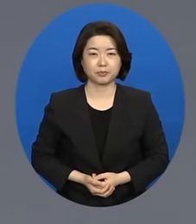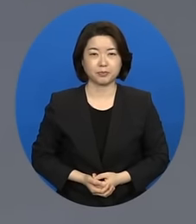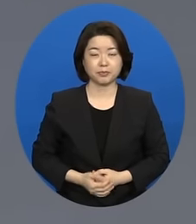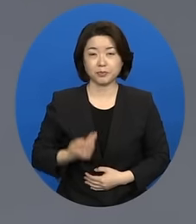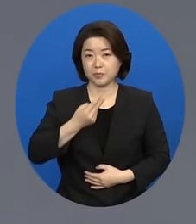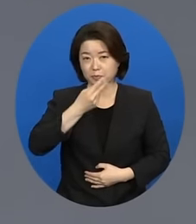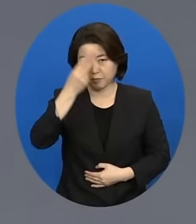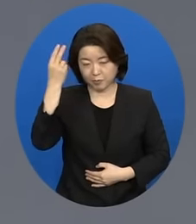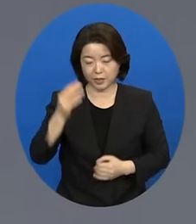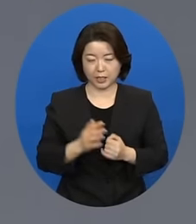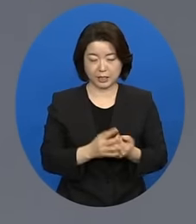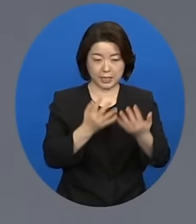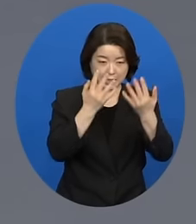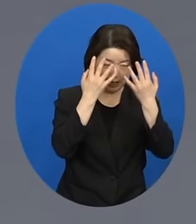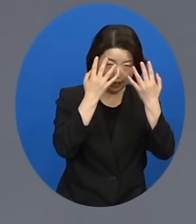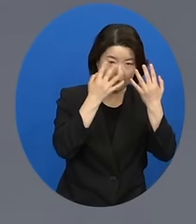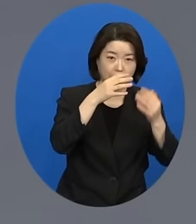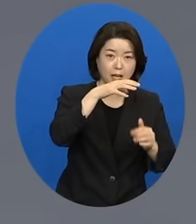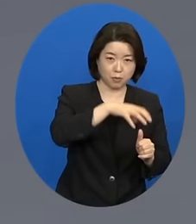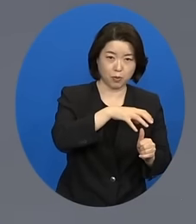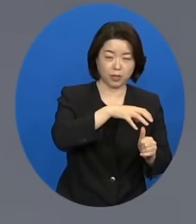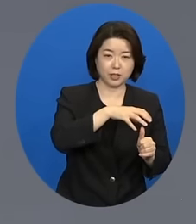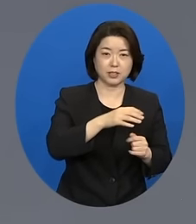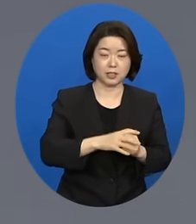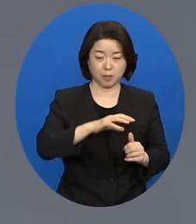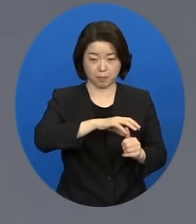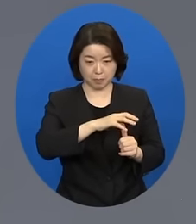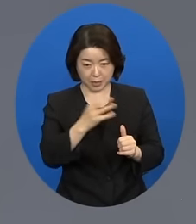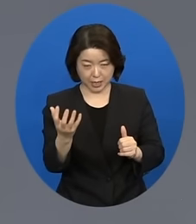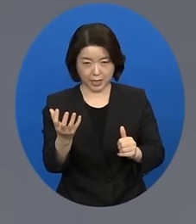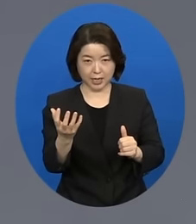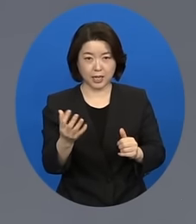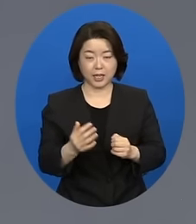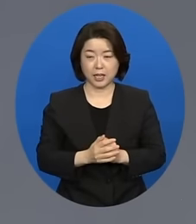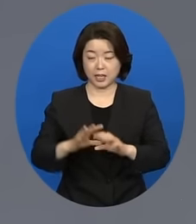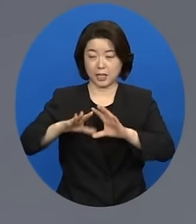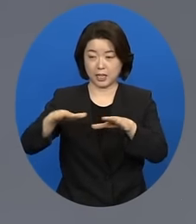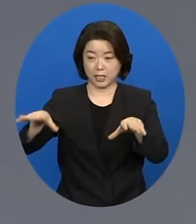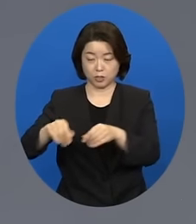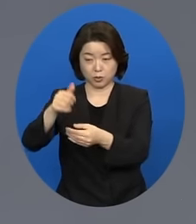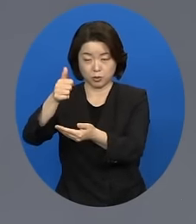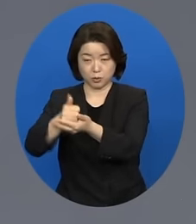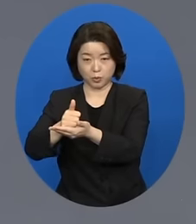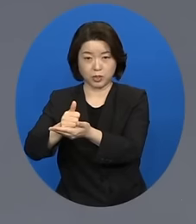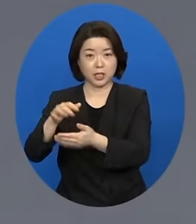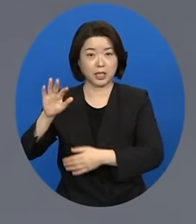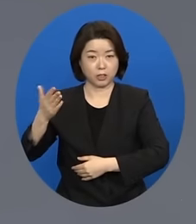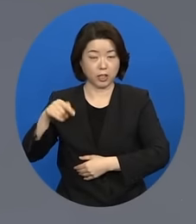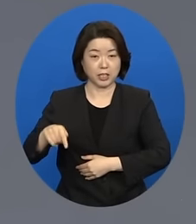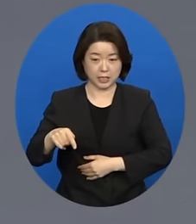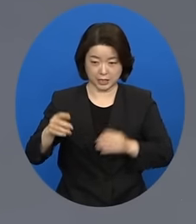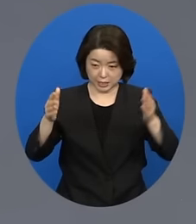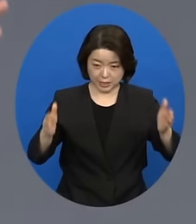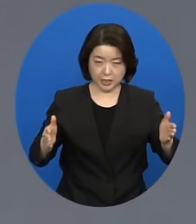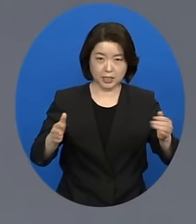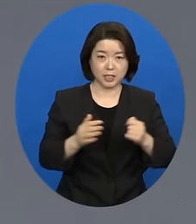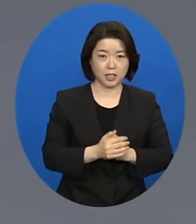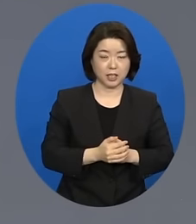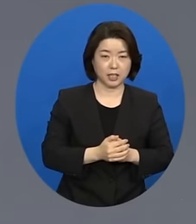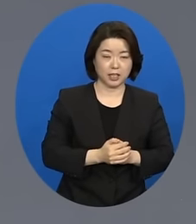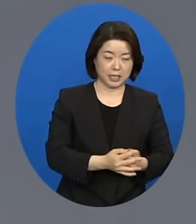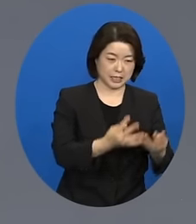요셉이 감옥에서 이제 풀려나서 총리가 되는 이 부분을 감옥에서